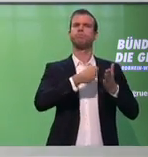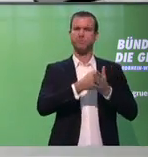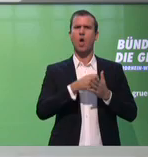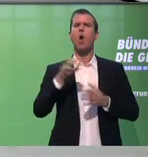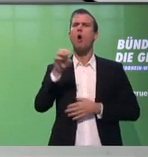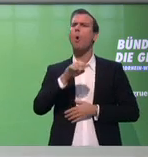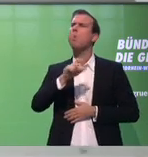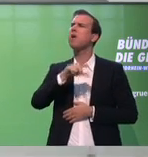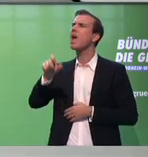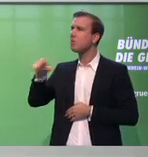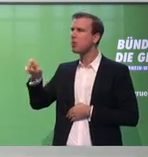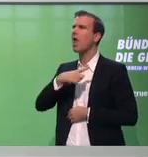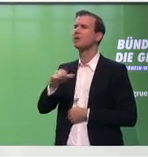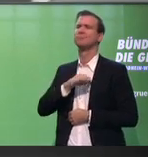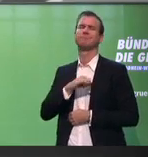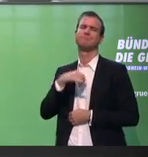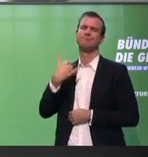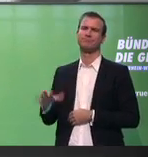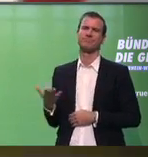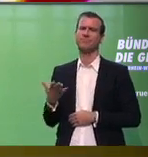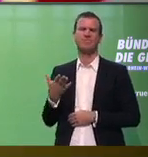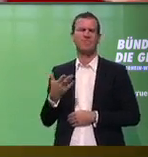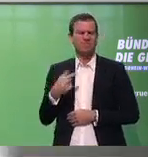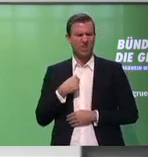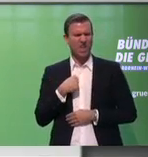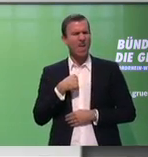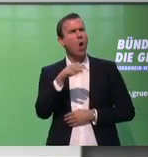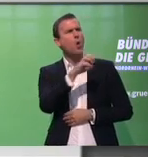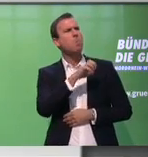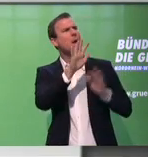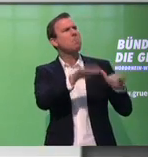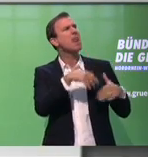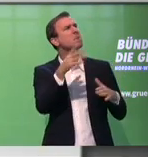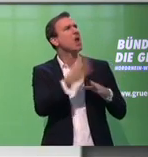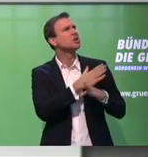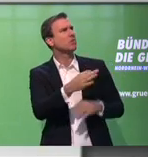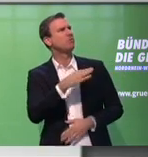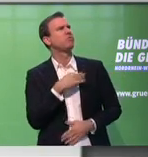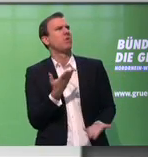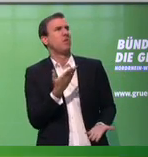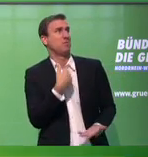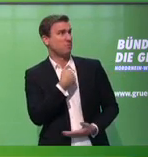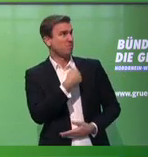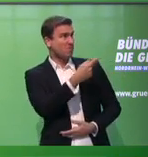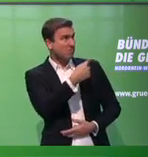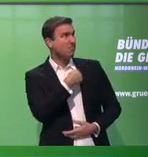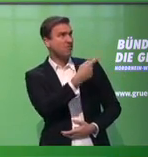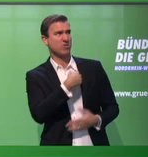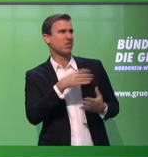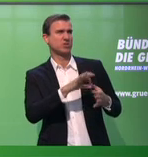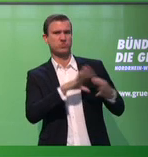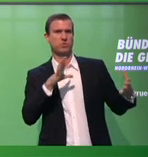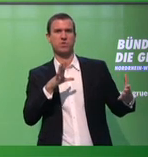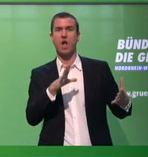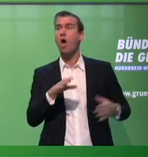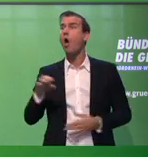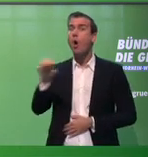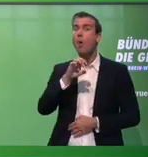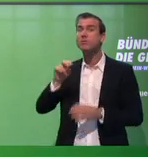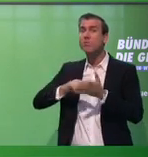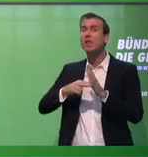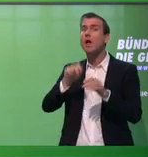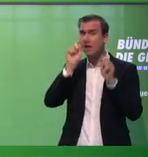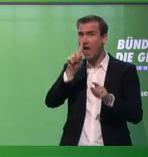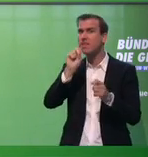das Interesse. Sie hatten das Gefühl, die Entscheidungen des Europäischen Parlaments würden sie nicht betreffen. Europäische Politik kann